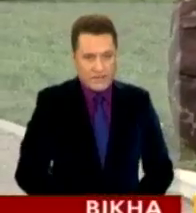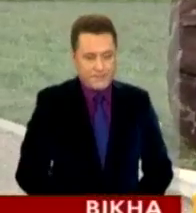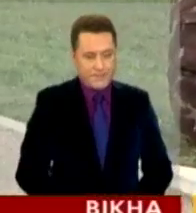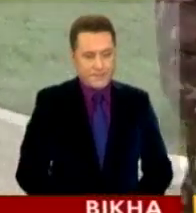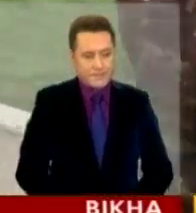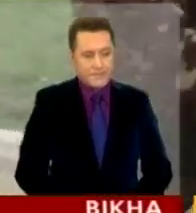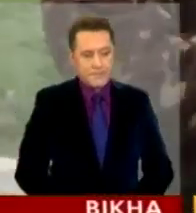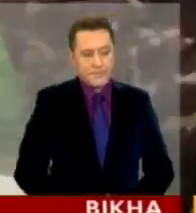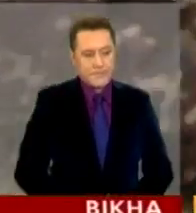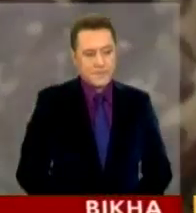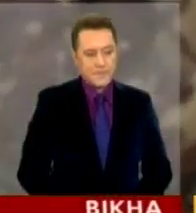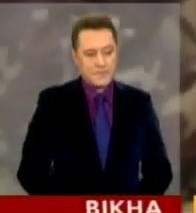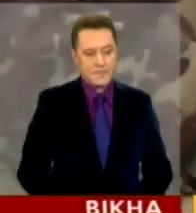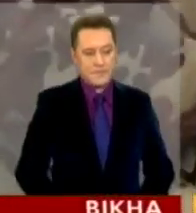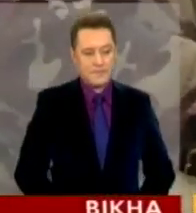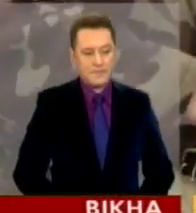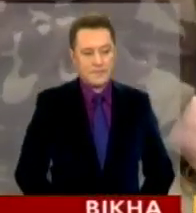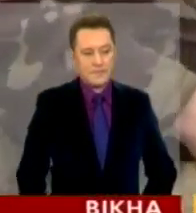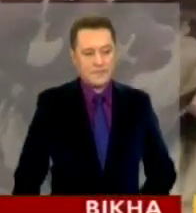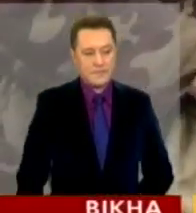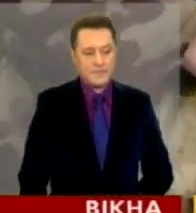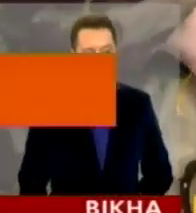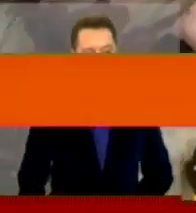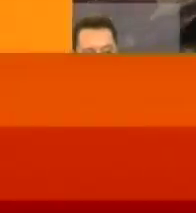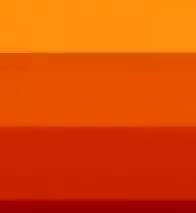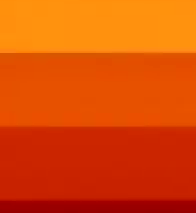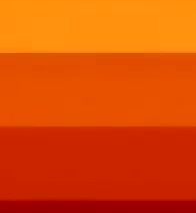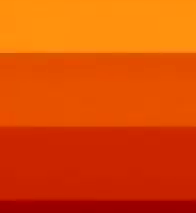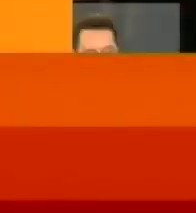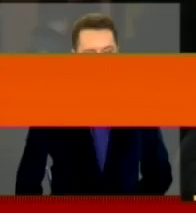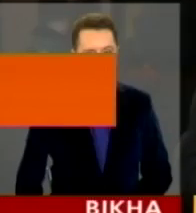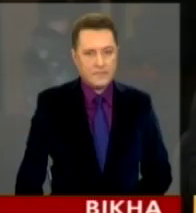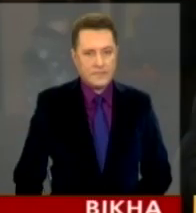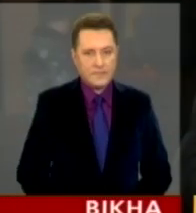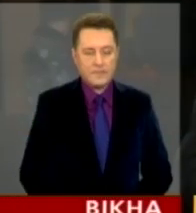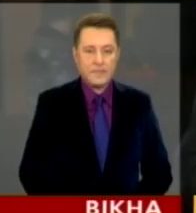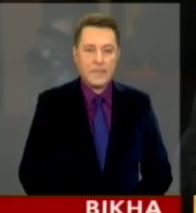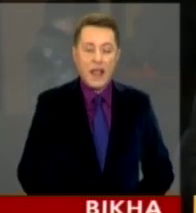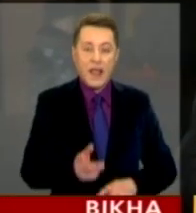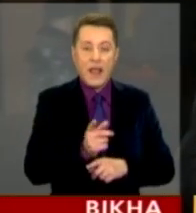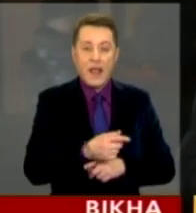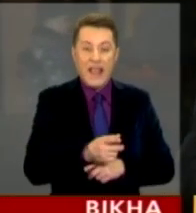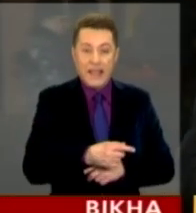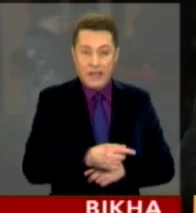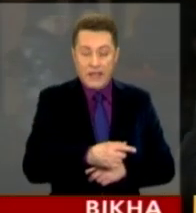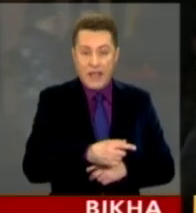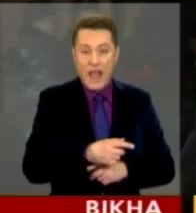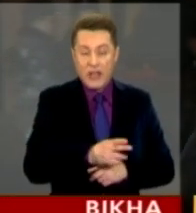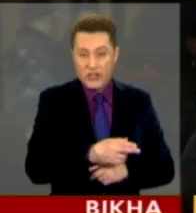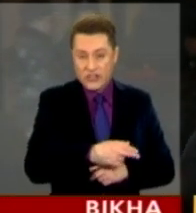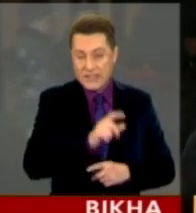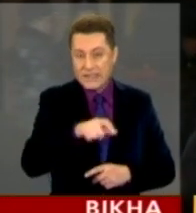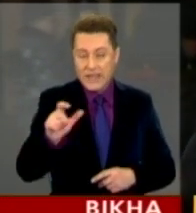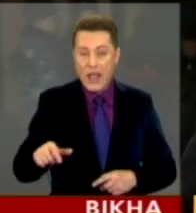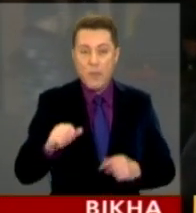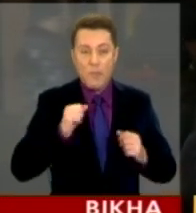Юлія Фінгарет та Олександр Альбінський. Програма «Вікна» СТБ. Ну а керченські моряки підтримують самі